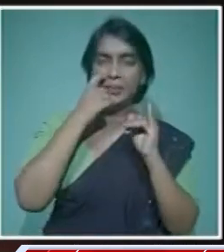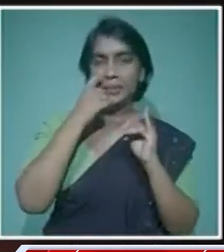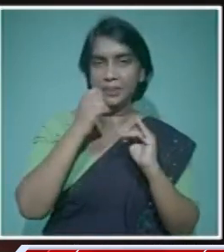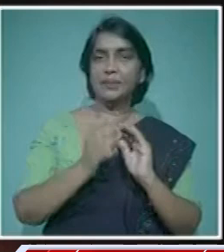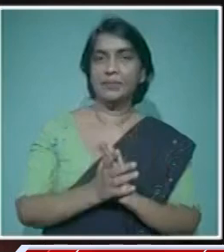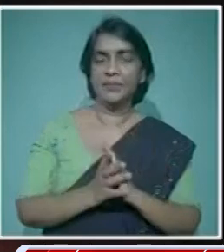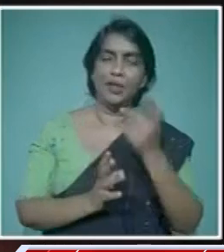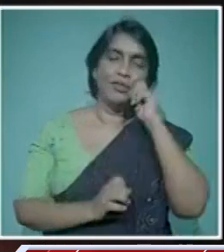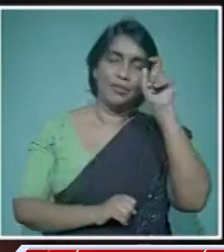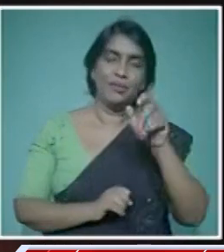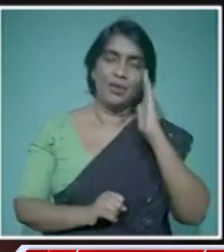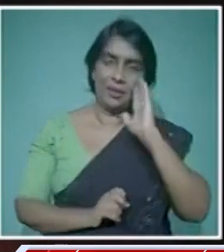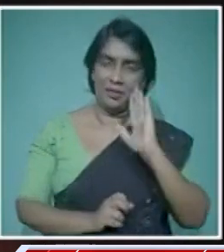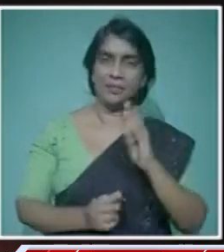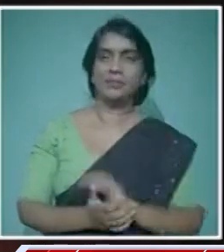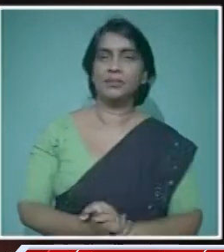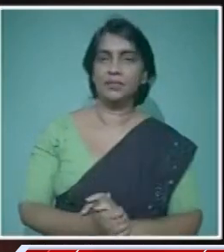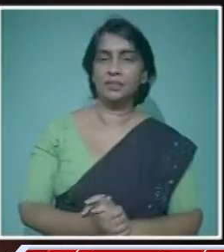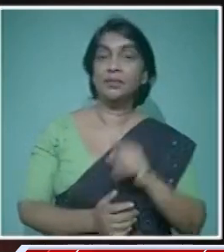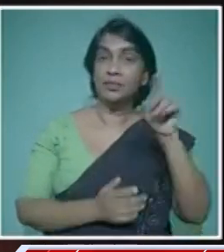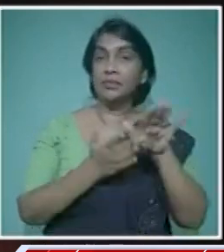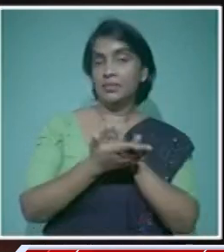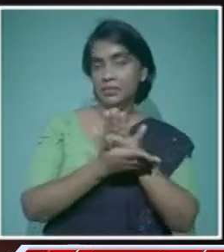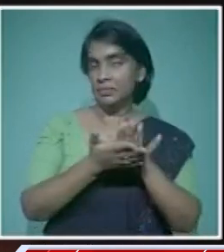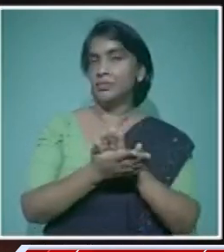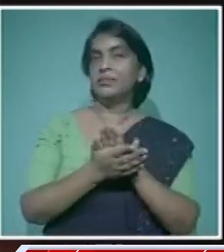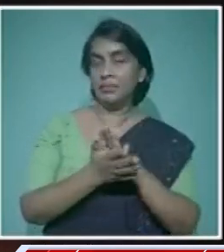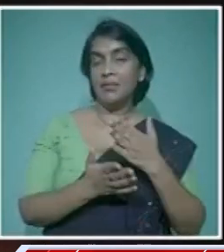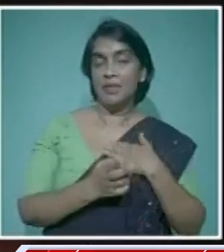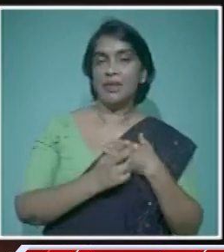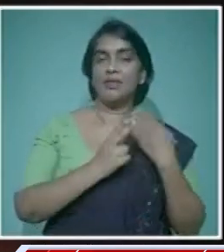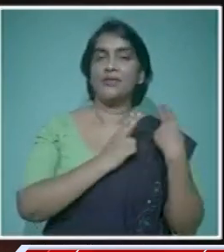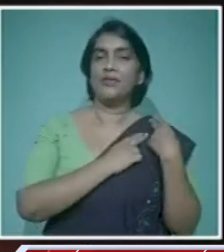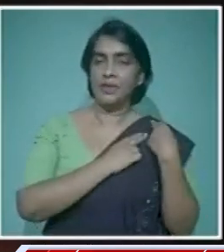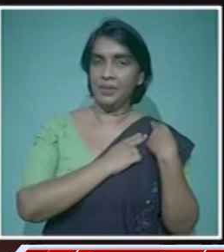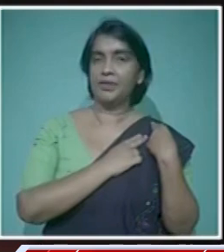ඒක මනුෂ්‍ය ගතියක් ඉතින් එතුමා නිවැරදි නොකරත් මං හිතුව මගේ යුතුකමක් කියලා